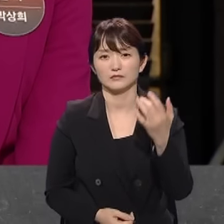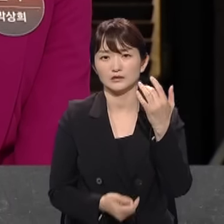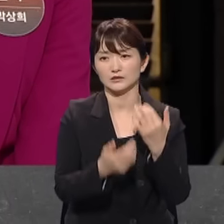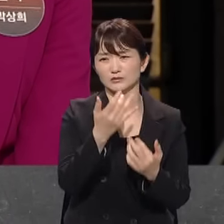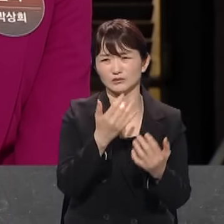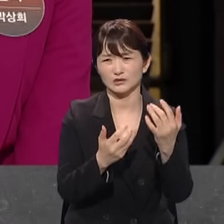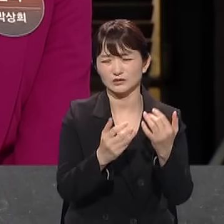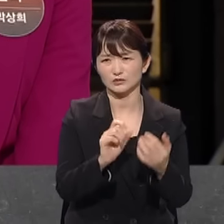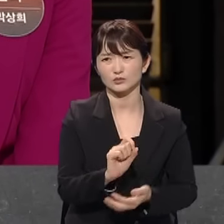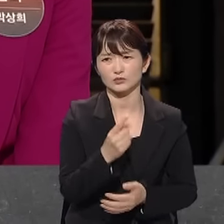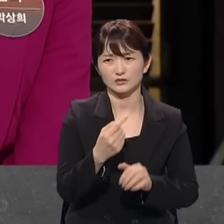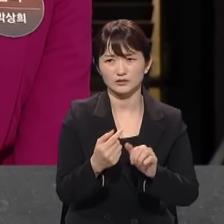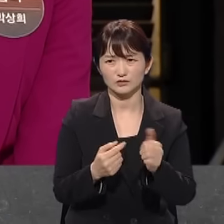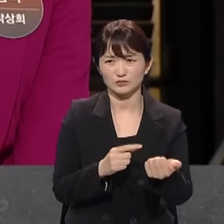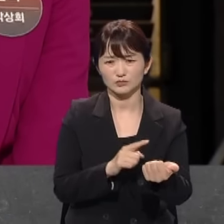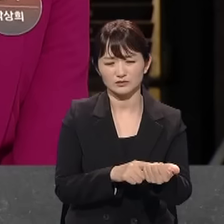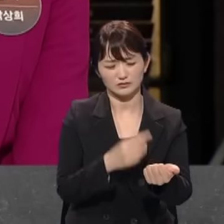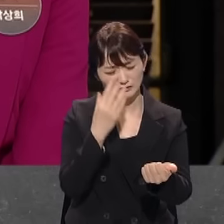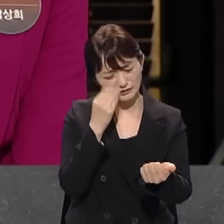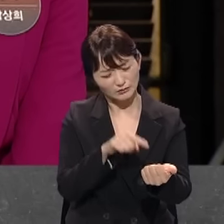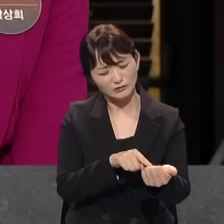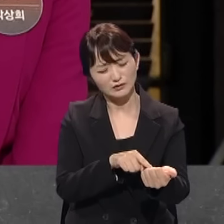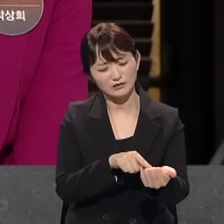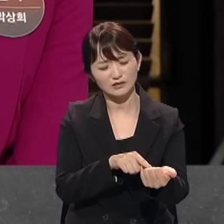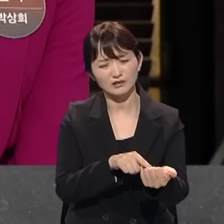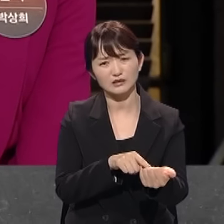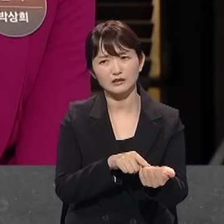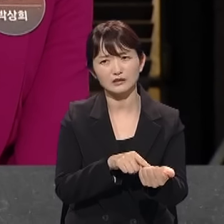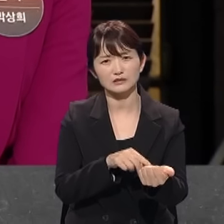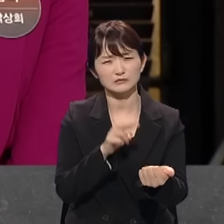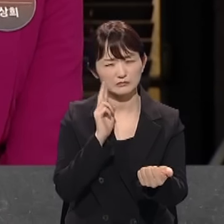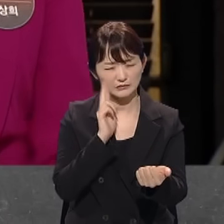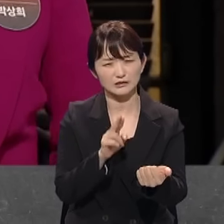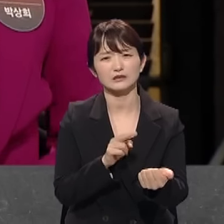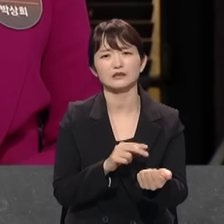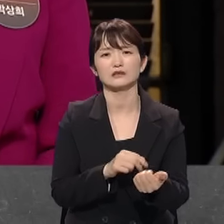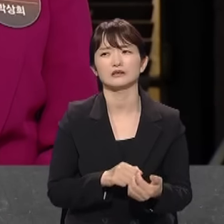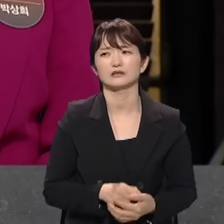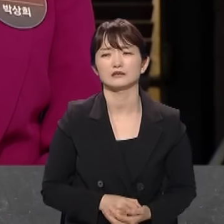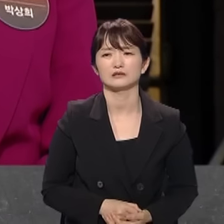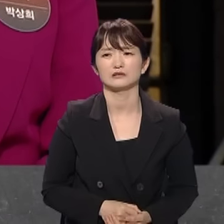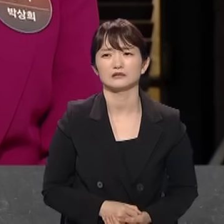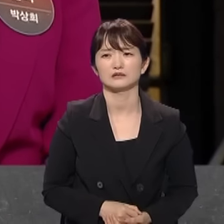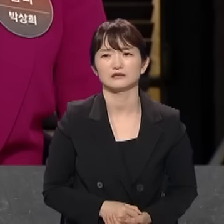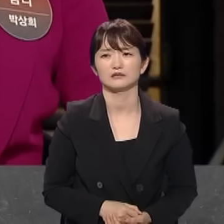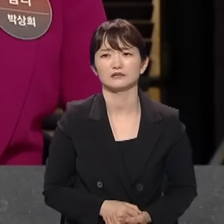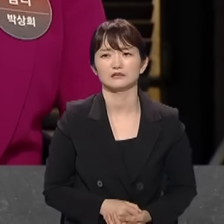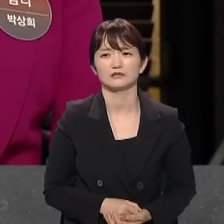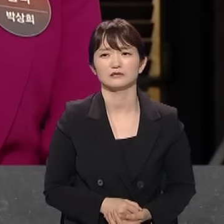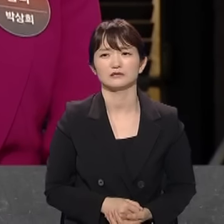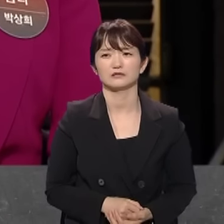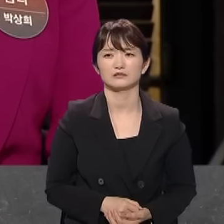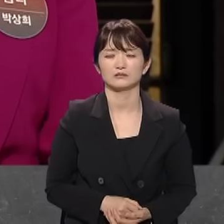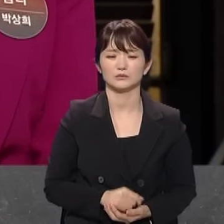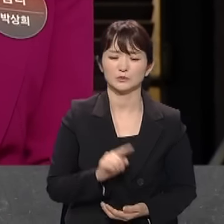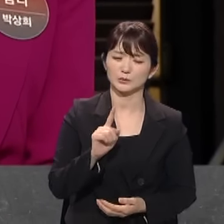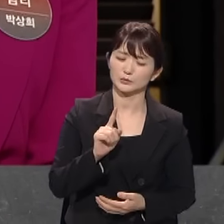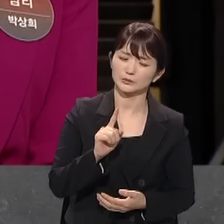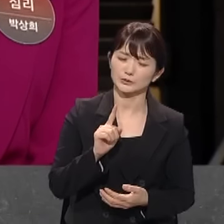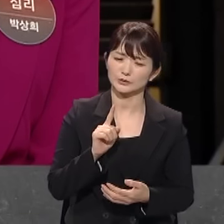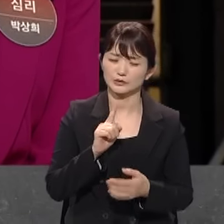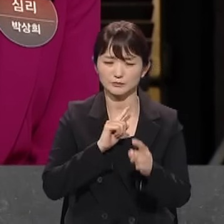화재로 이렇게 된 시신은 정말 좀 정말 참혹합니다. 예. 그래서 네. 이게 이 말씀을